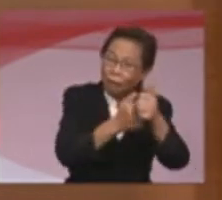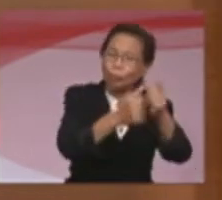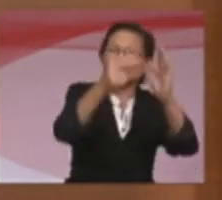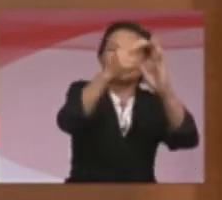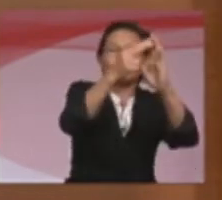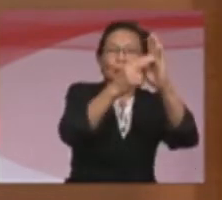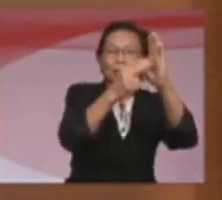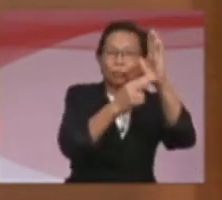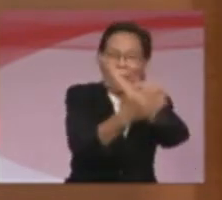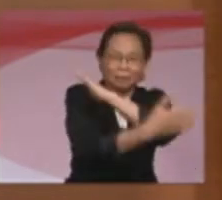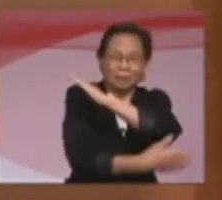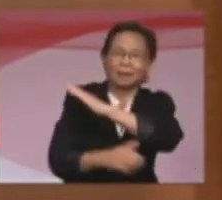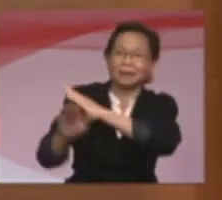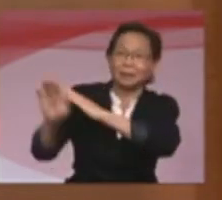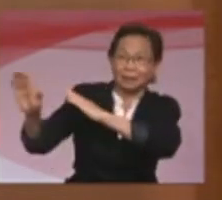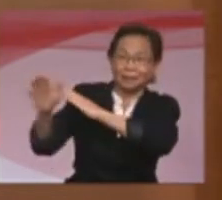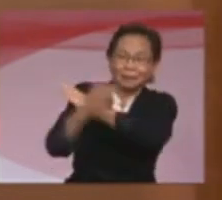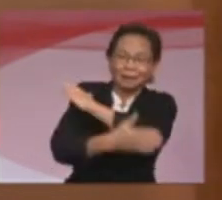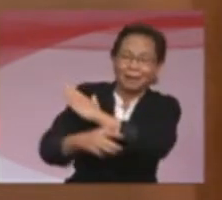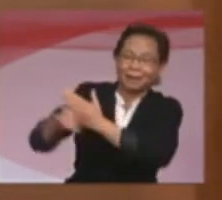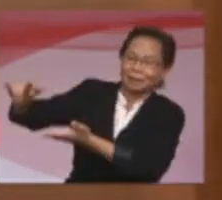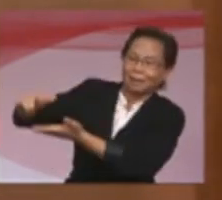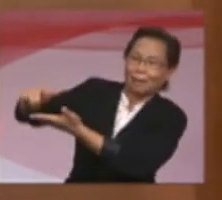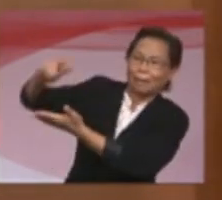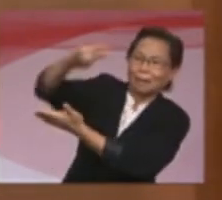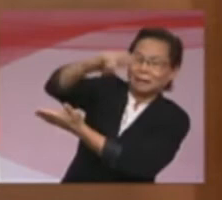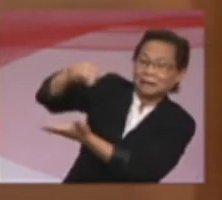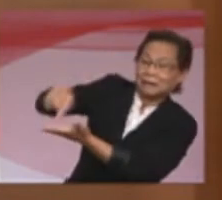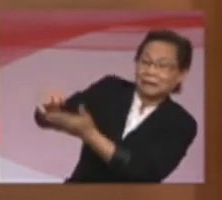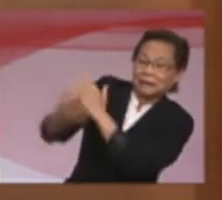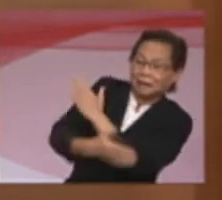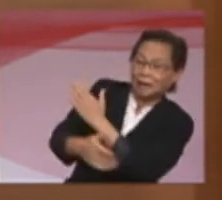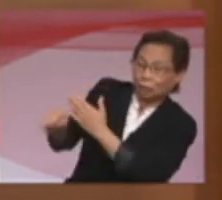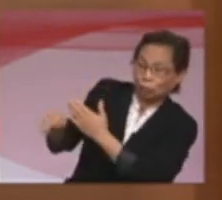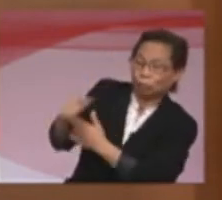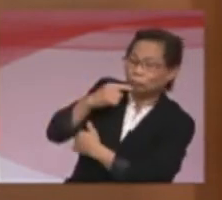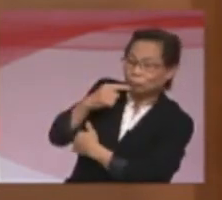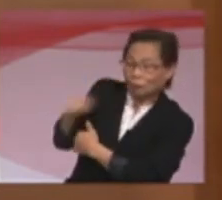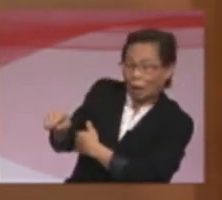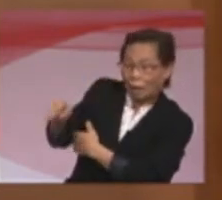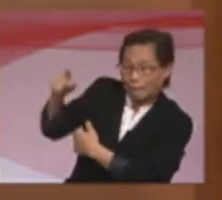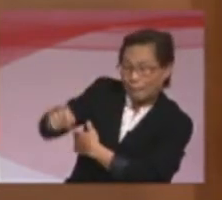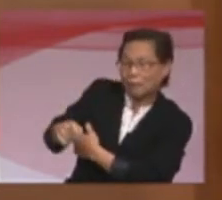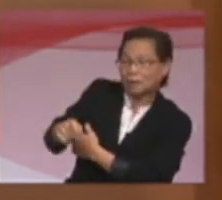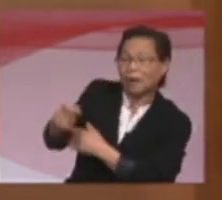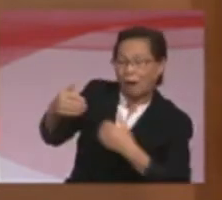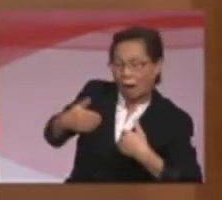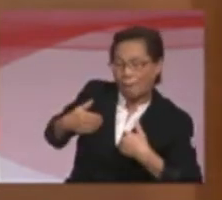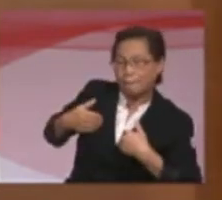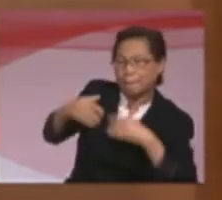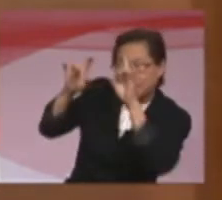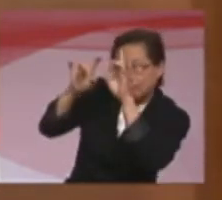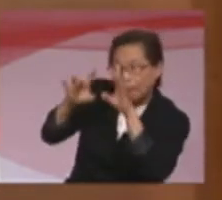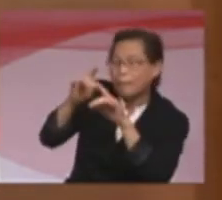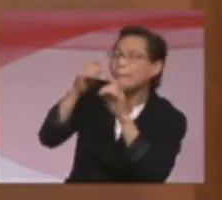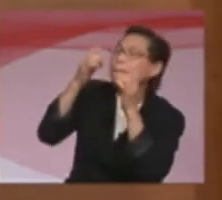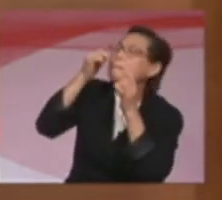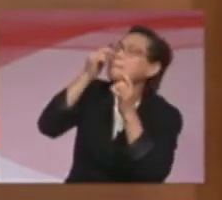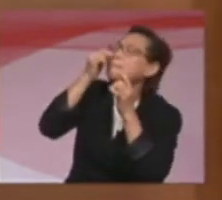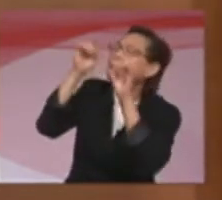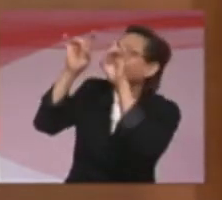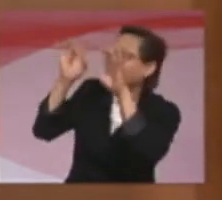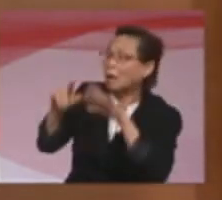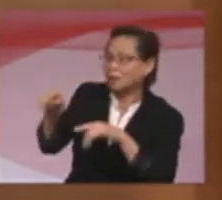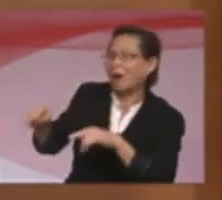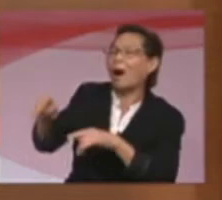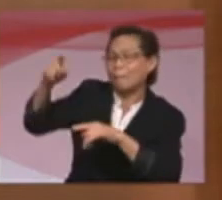negara tempat mereka berlepas tersebut. Kalau negara tersebut mengarahkan mereka membuat swab test, maka